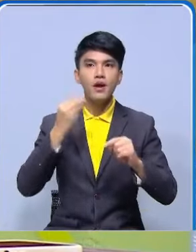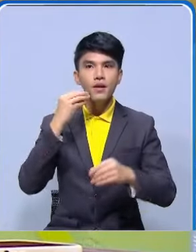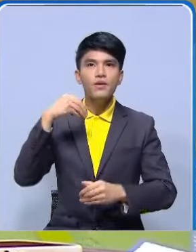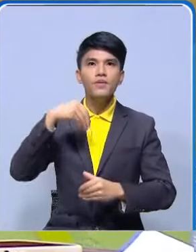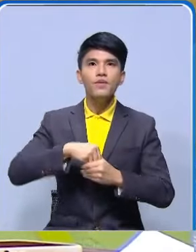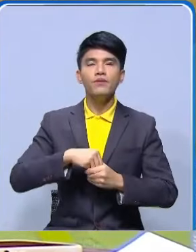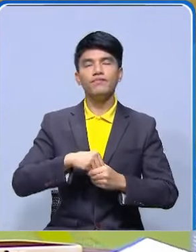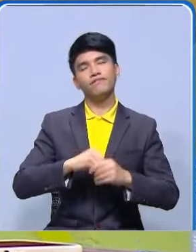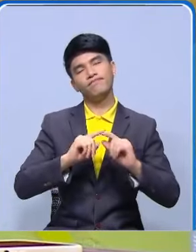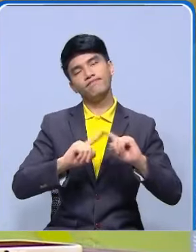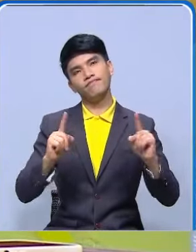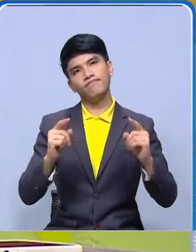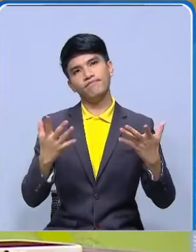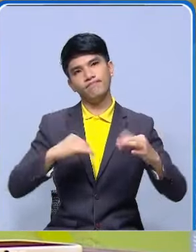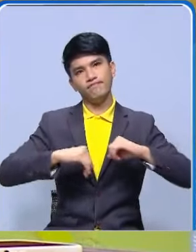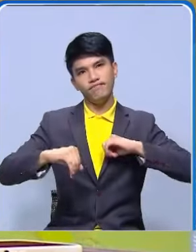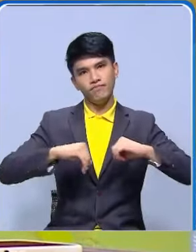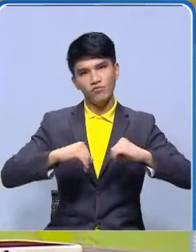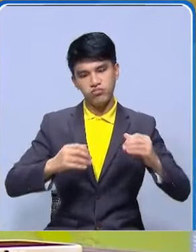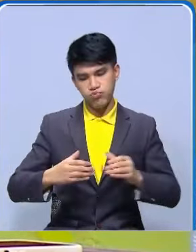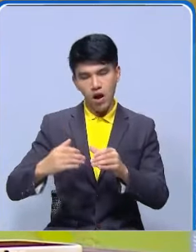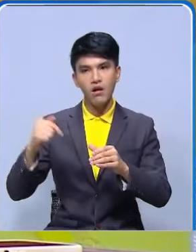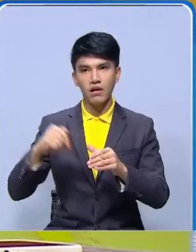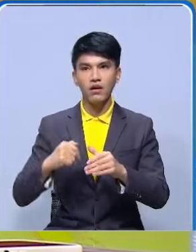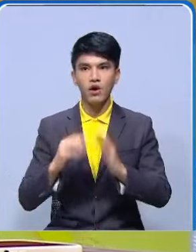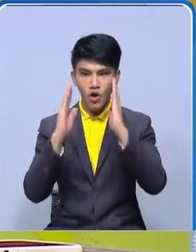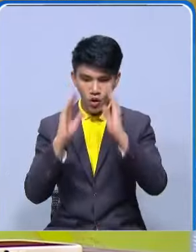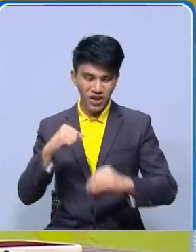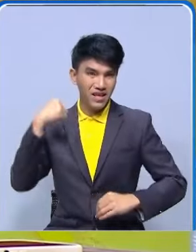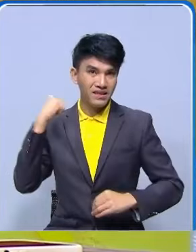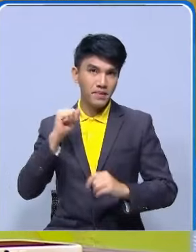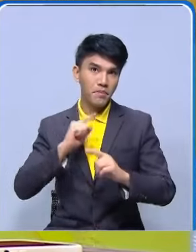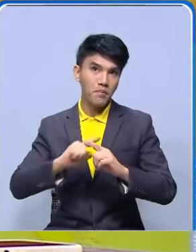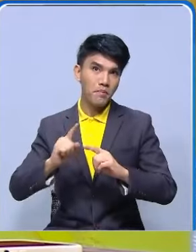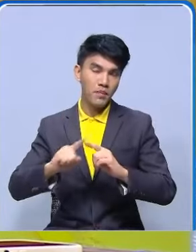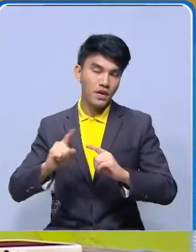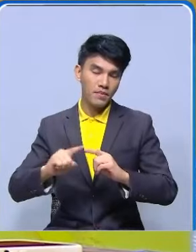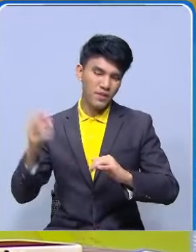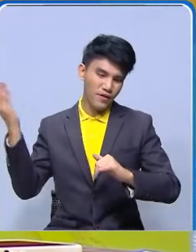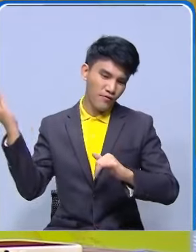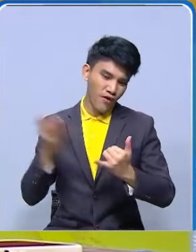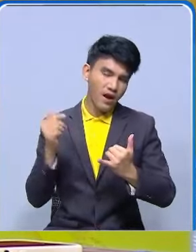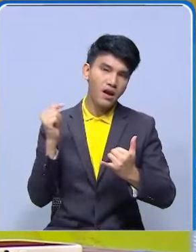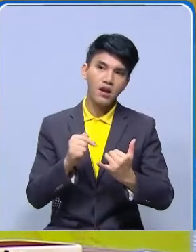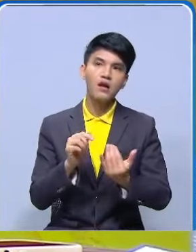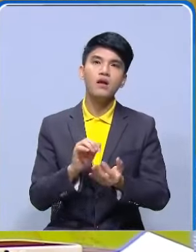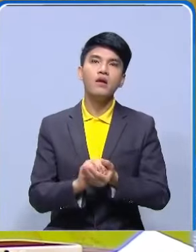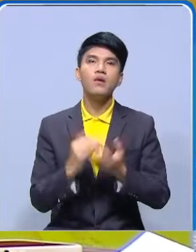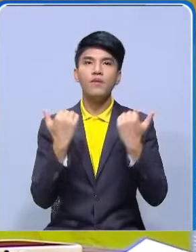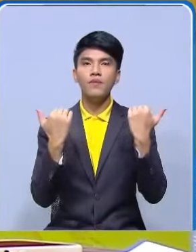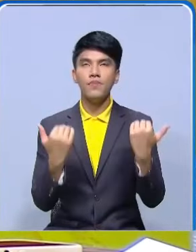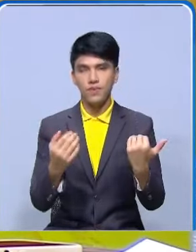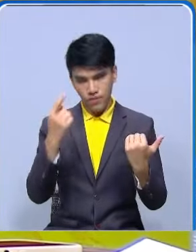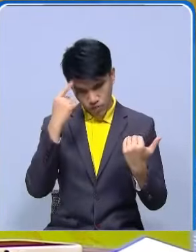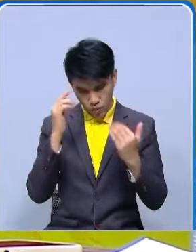แท้ๆปรากฏว่ามีวัยรุ่นมาเป็นกลุ่มเลยเป็น 10กว่าคนใช้มีดยาวบุกเข้ามาทำร้ายร่างกายล่าสุดพอจะรู้